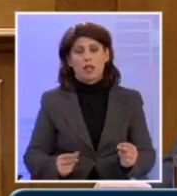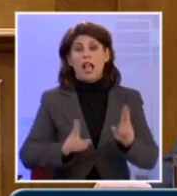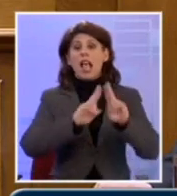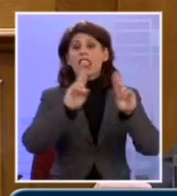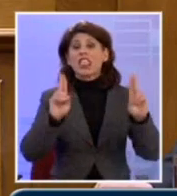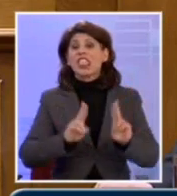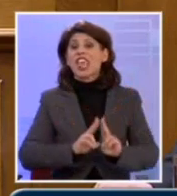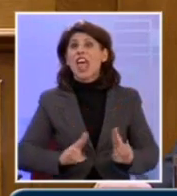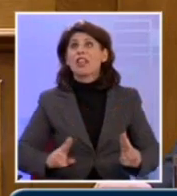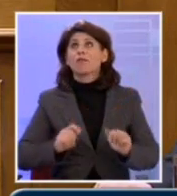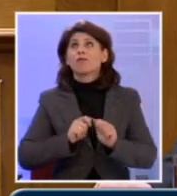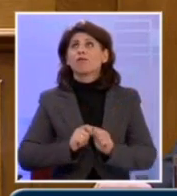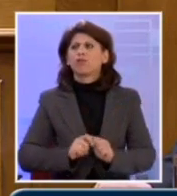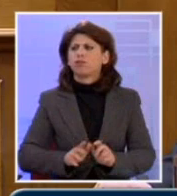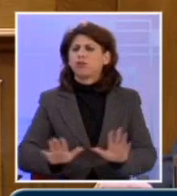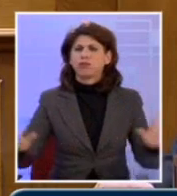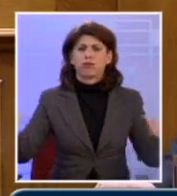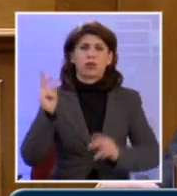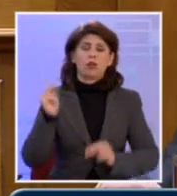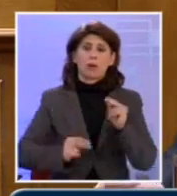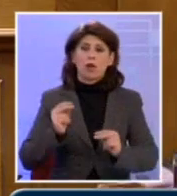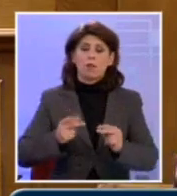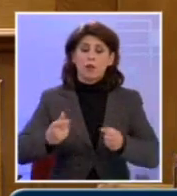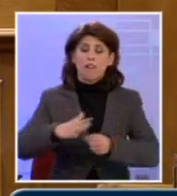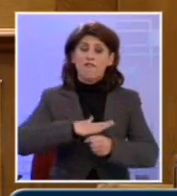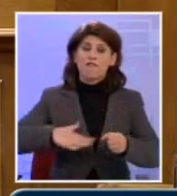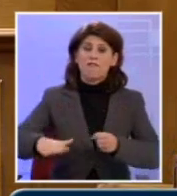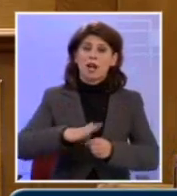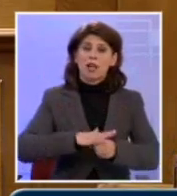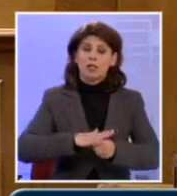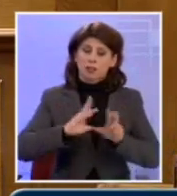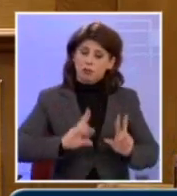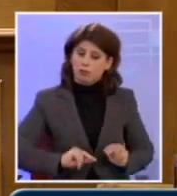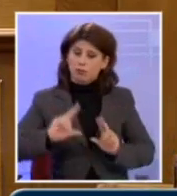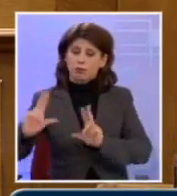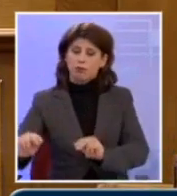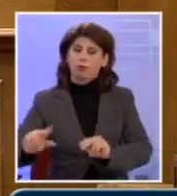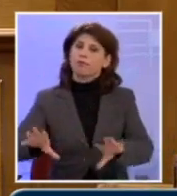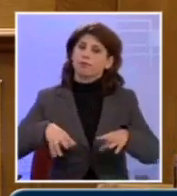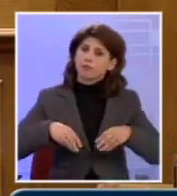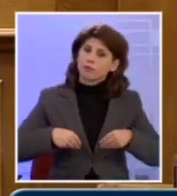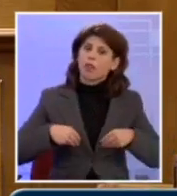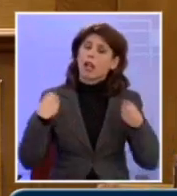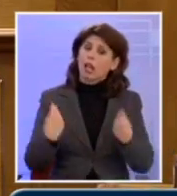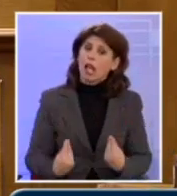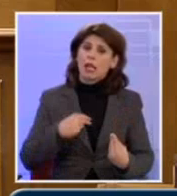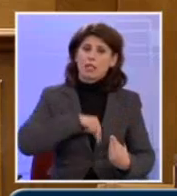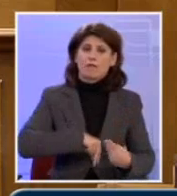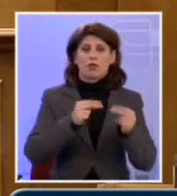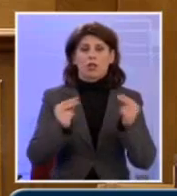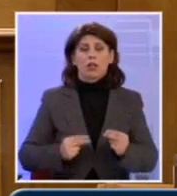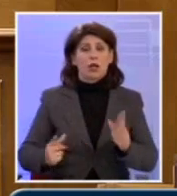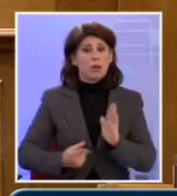Διεθνοποιήσαμε το πρόβλημα, θέσαμε τις βάσεις για μια αμοιβαία αποφελή λύση. Για πρώτη φορά η